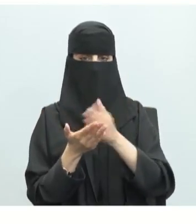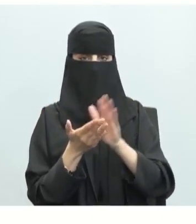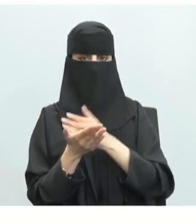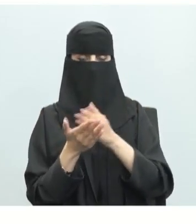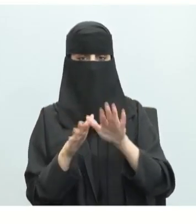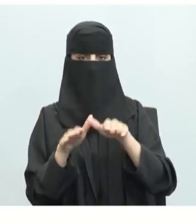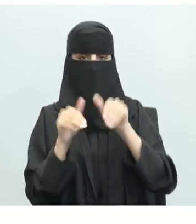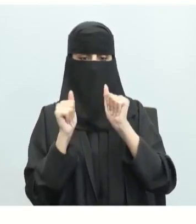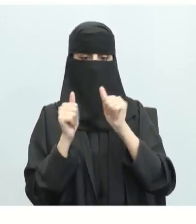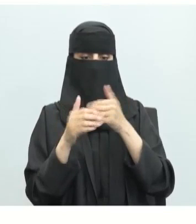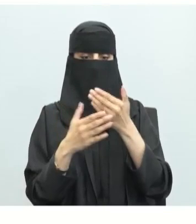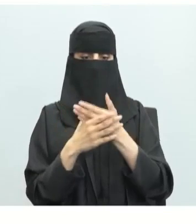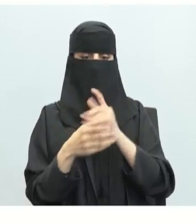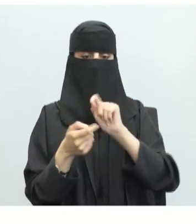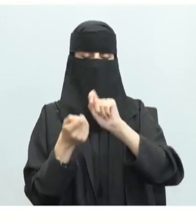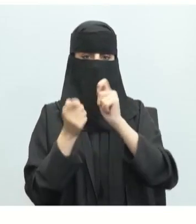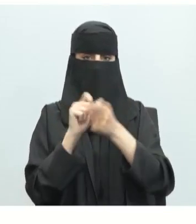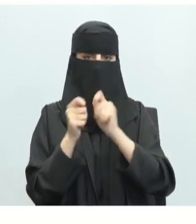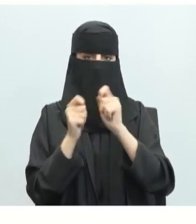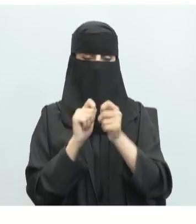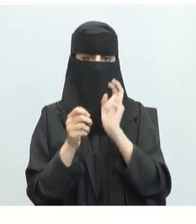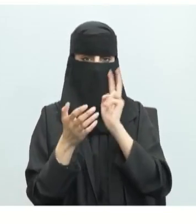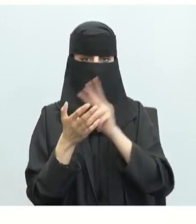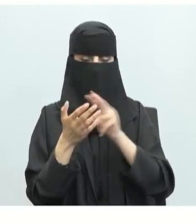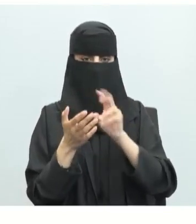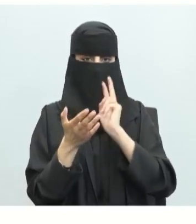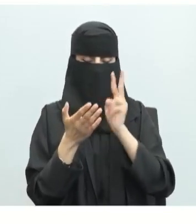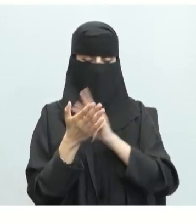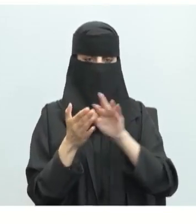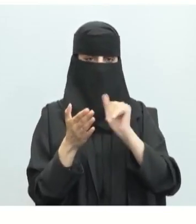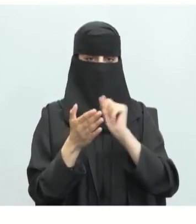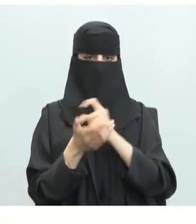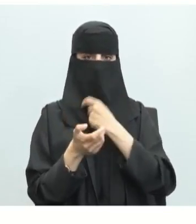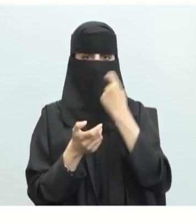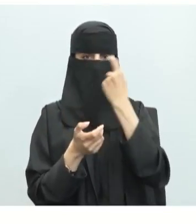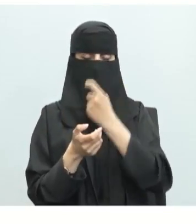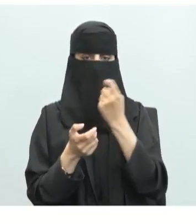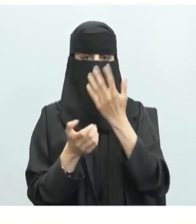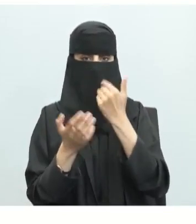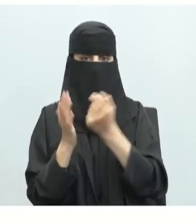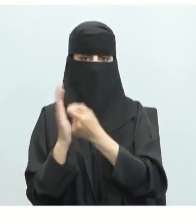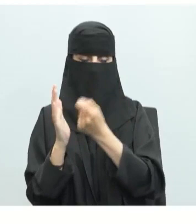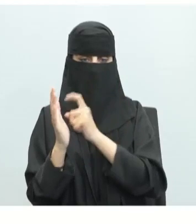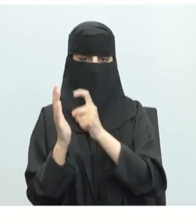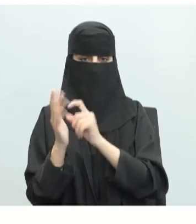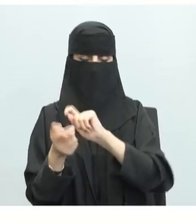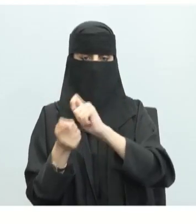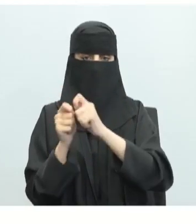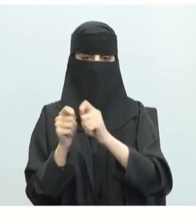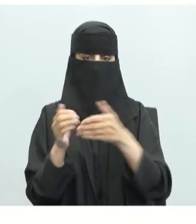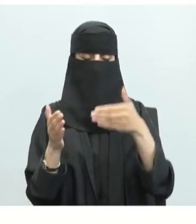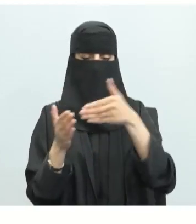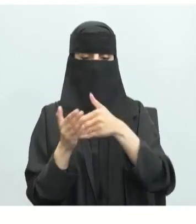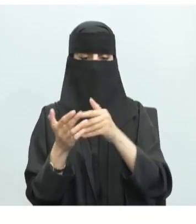أحسنتم، سأعدل أسئلتي بناء على نتائج قراءتي. ثم لدينا الخطوة الرابعة،